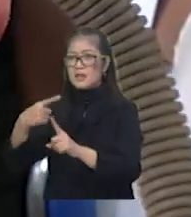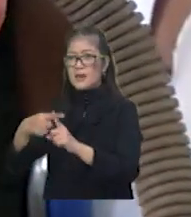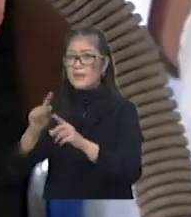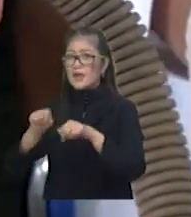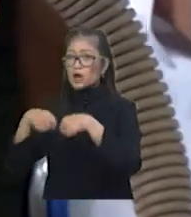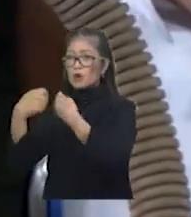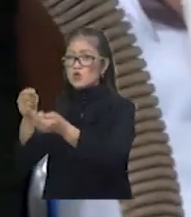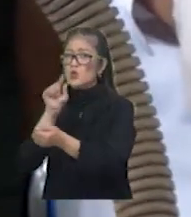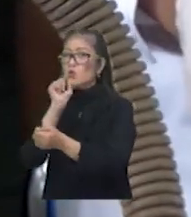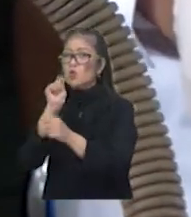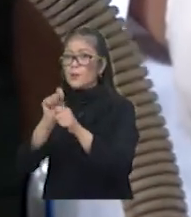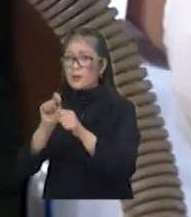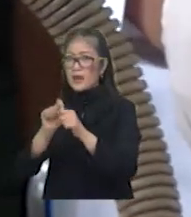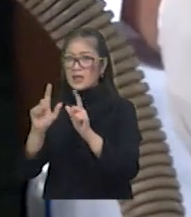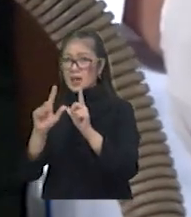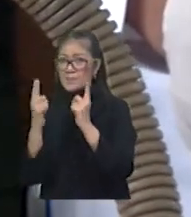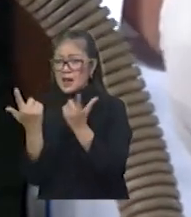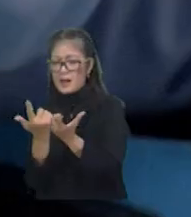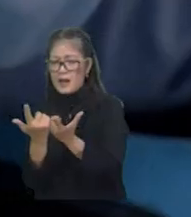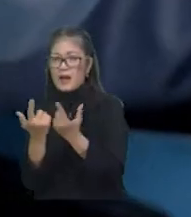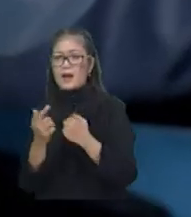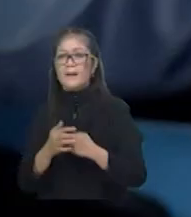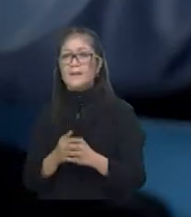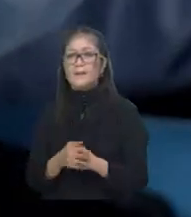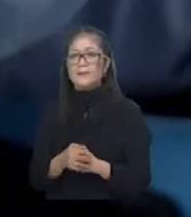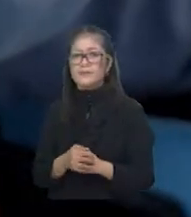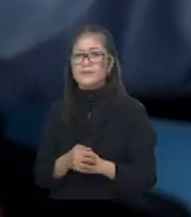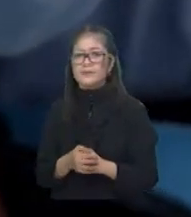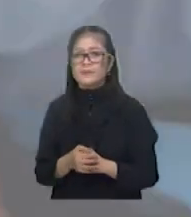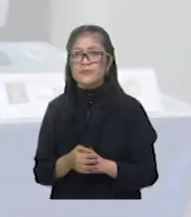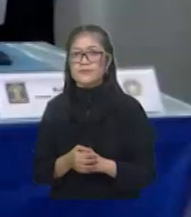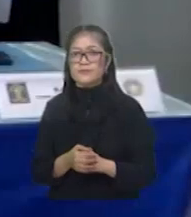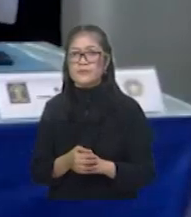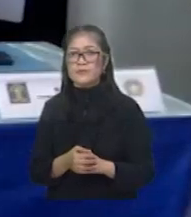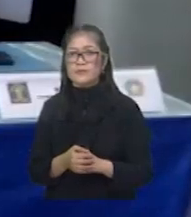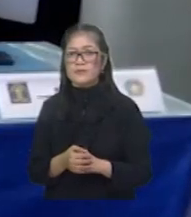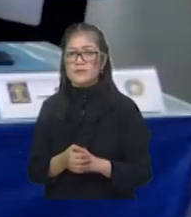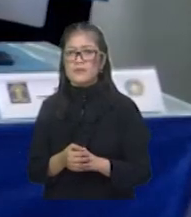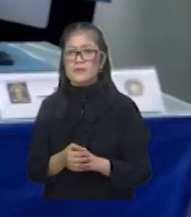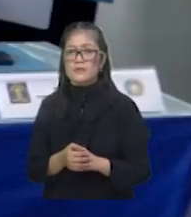kepada lembaga terkait. Dari Jakarta, Hairunisa dan Bayu Lela Muda, iNews melaporkan.